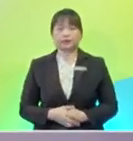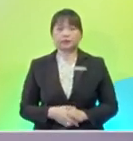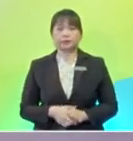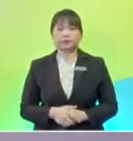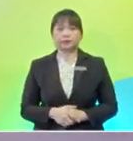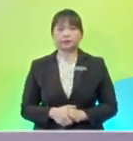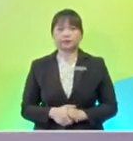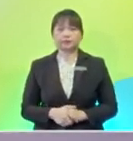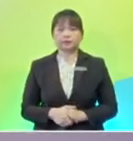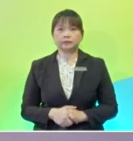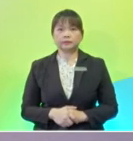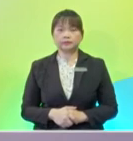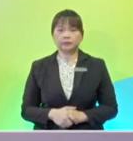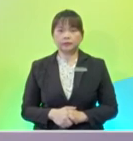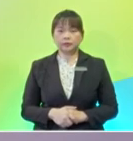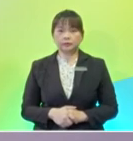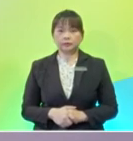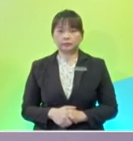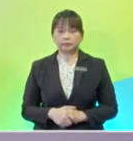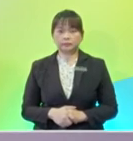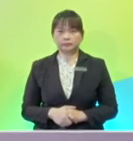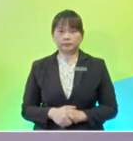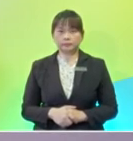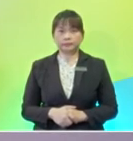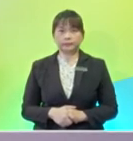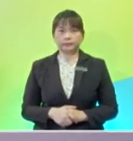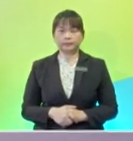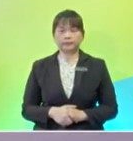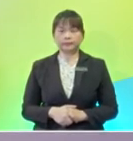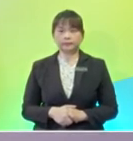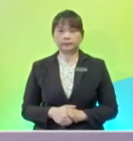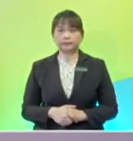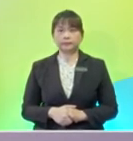bagikan dulu 30 derajat dan 60 derajat